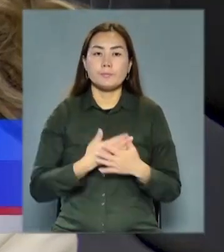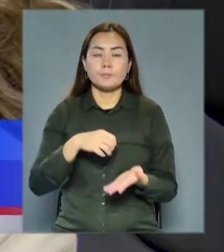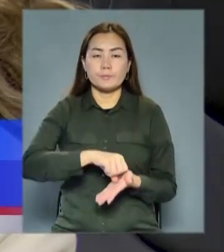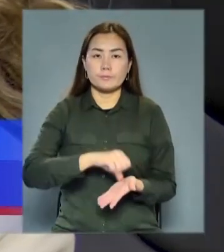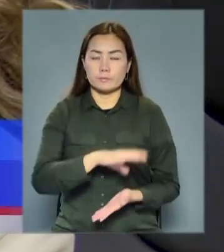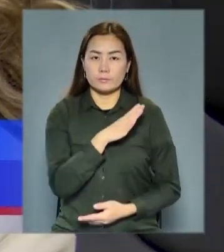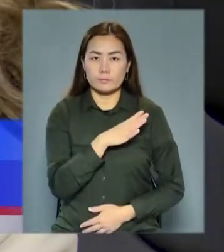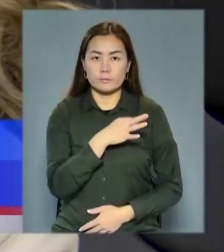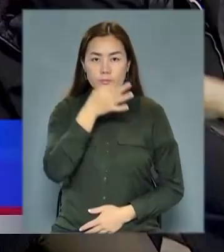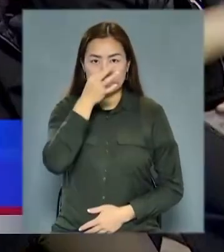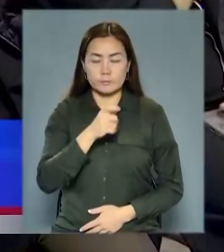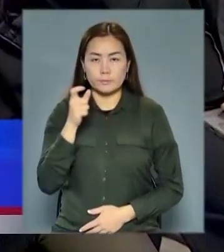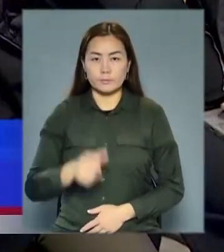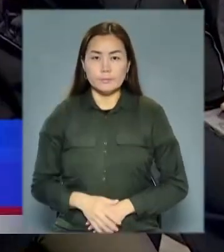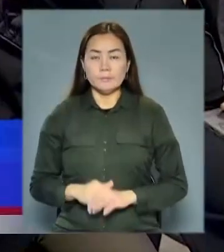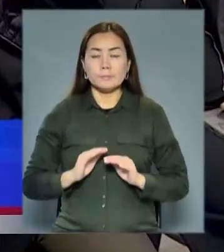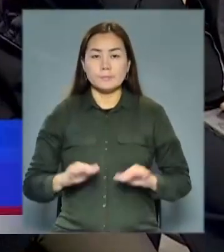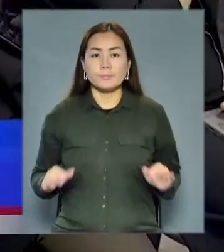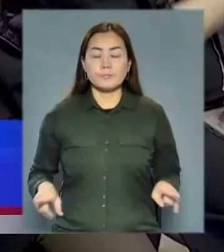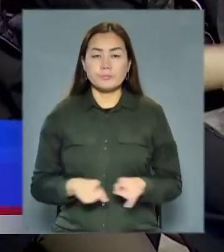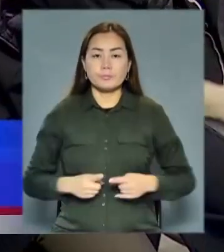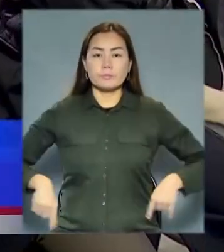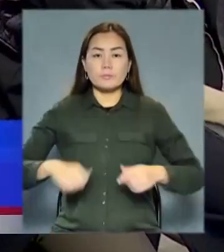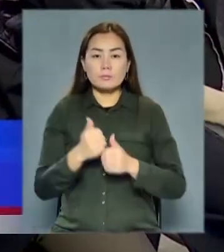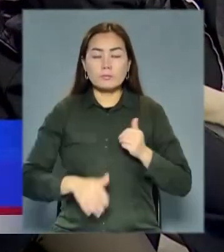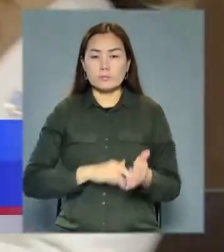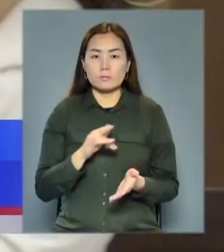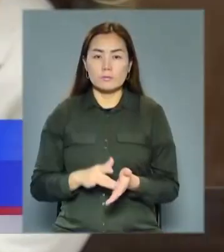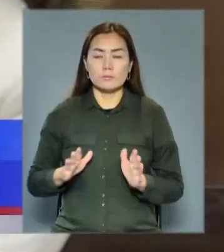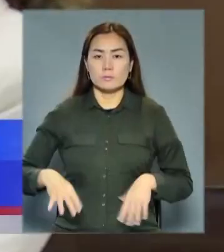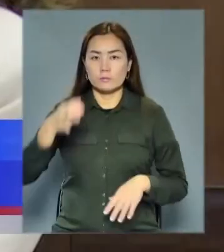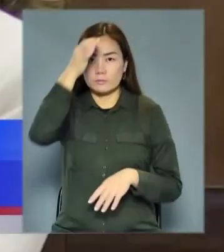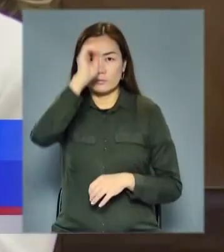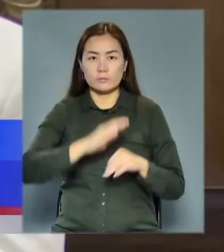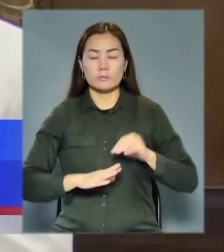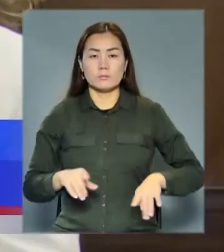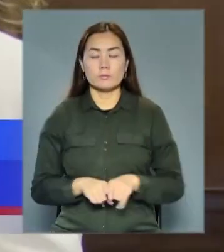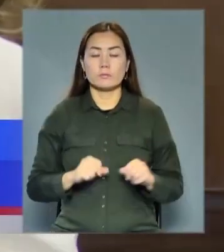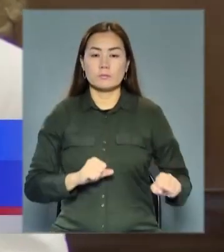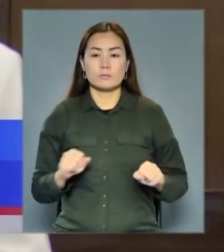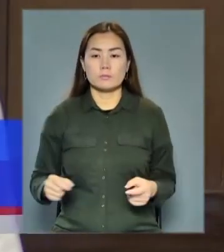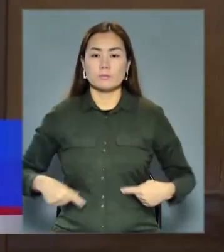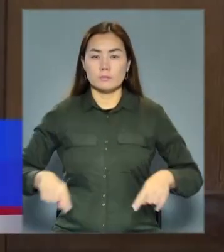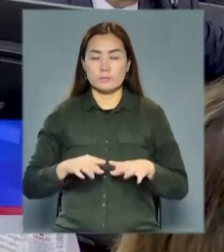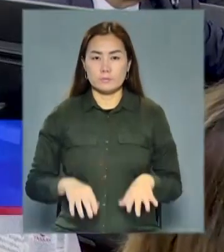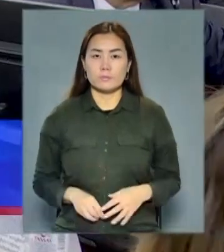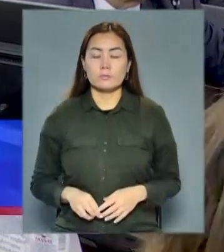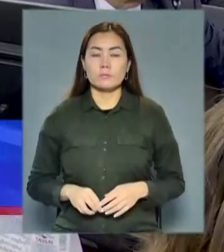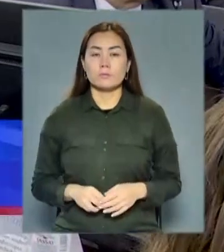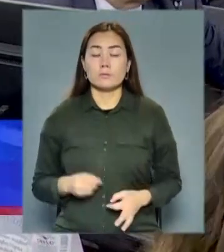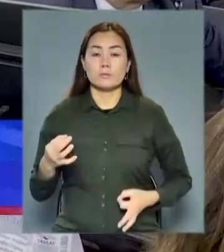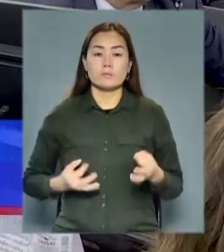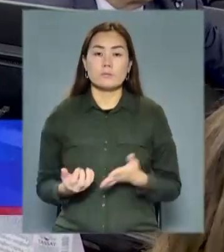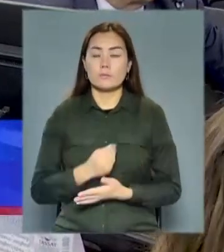атқарып келе жатқан қайраткер тұлға. Оның шәкірттері еліміздің әр аймағында, ғылым саласында, құқық қорғау органдарында, сот